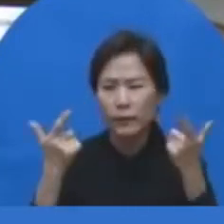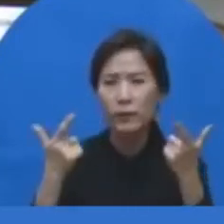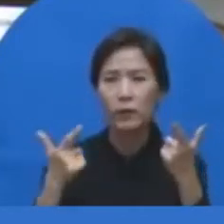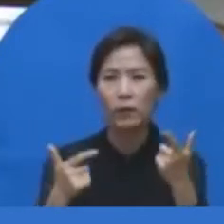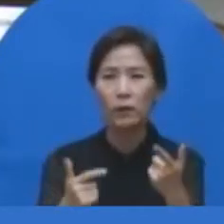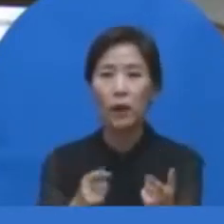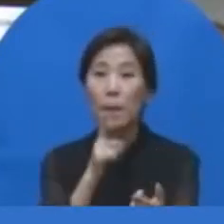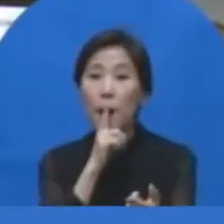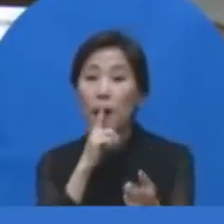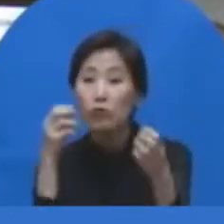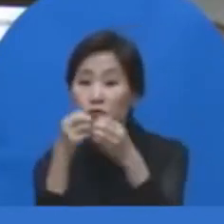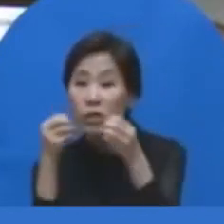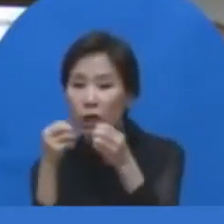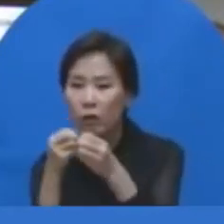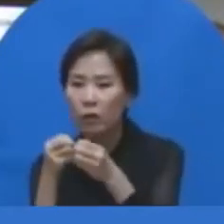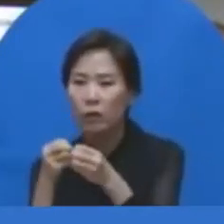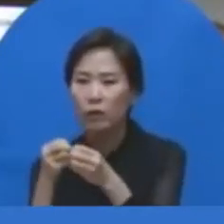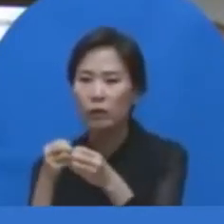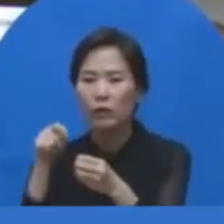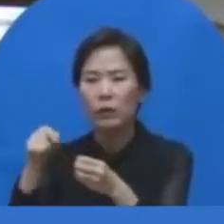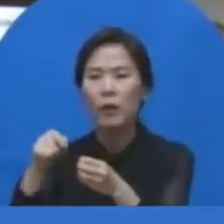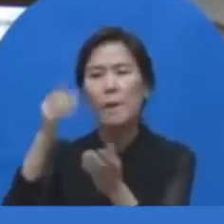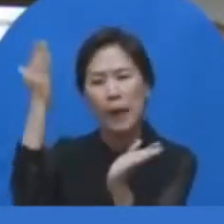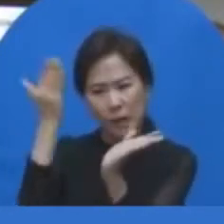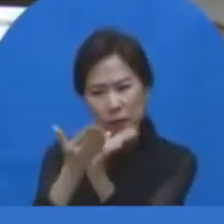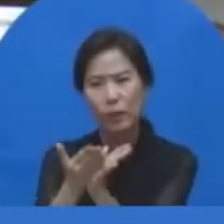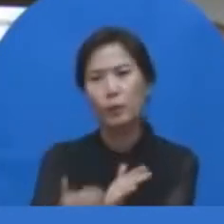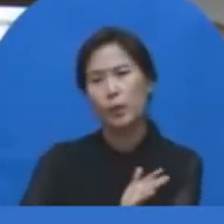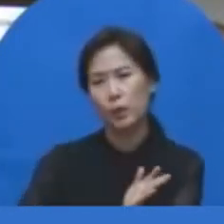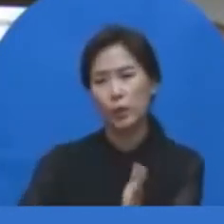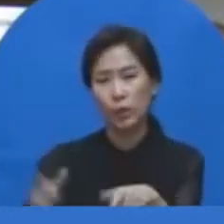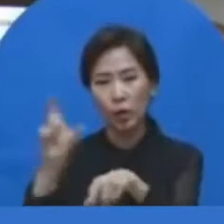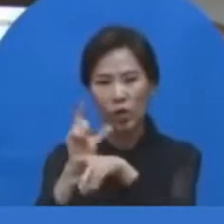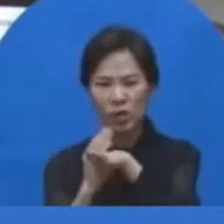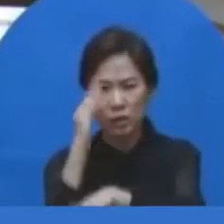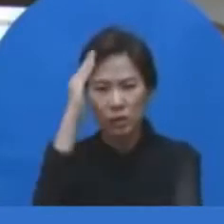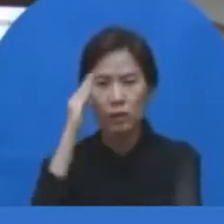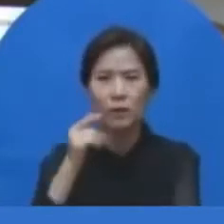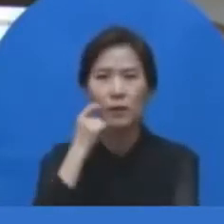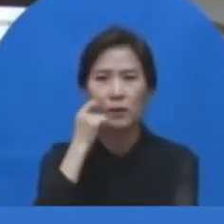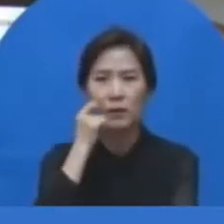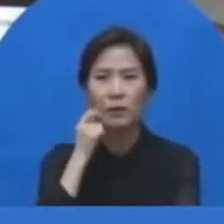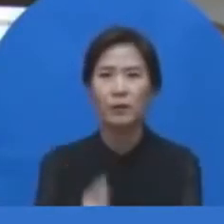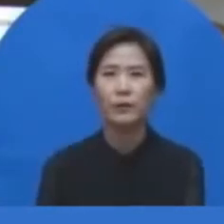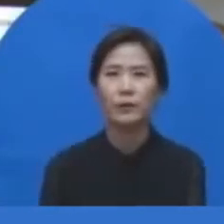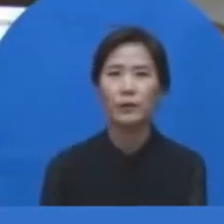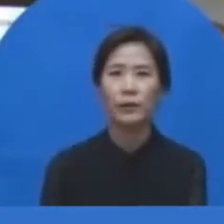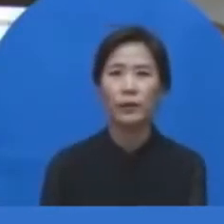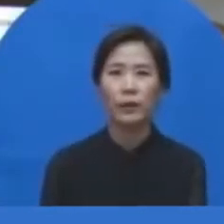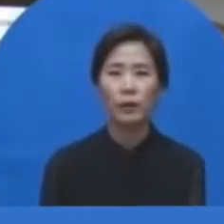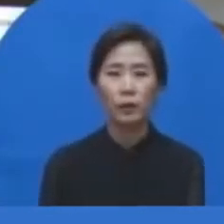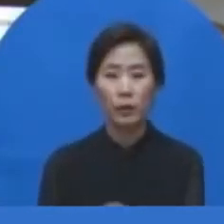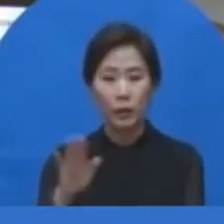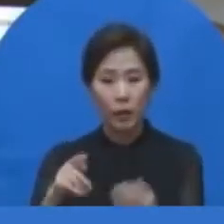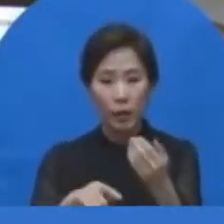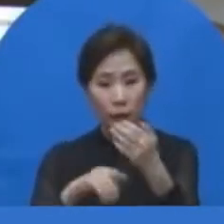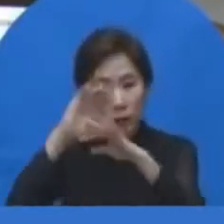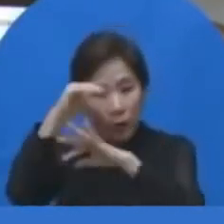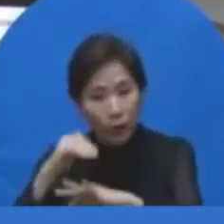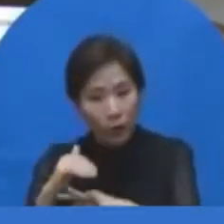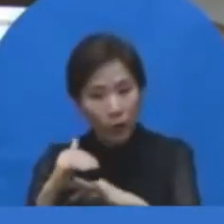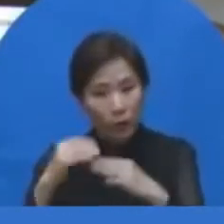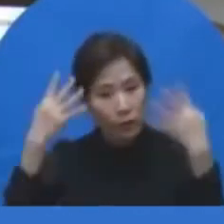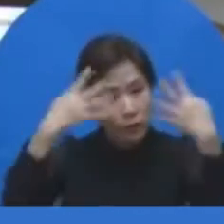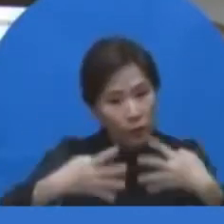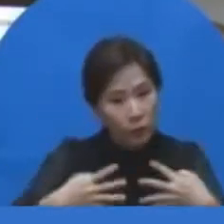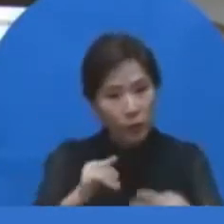걸맞을 정도여야 된다라는 점입니다. 그런 것을 따지기 위해서는 단순히 그 요건에 해당하는가